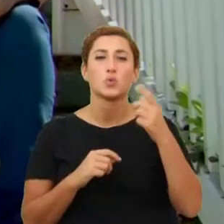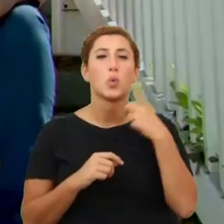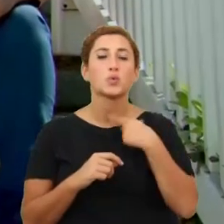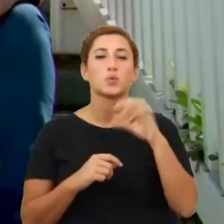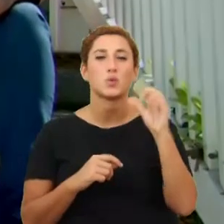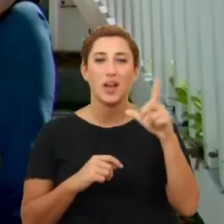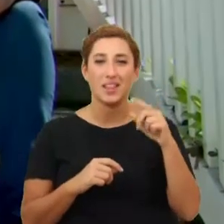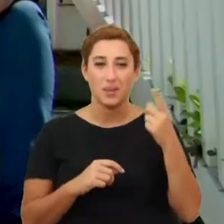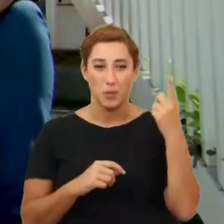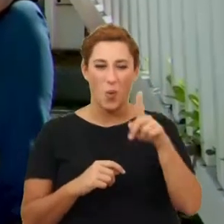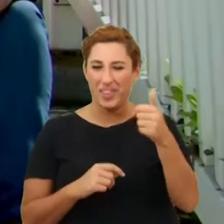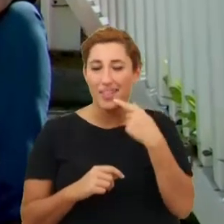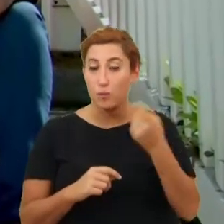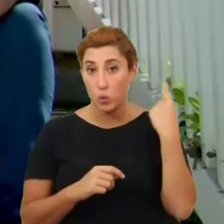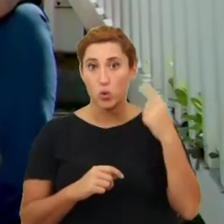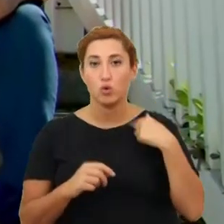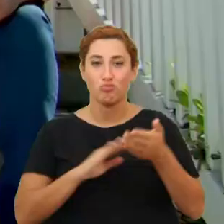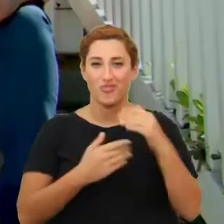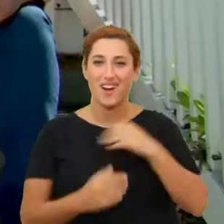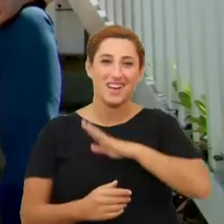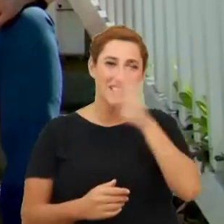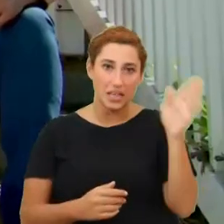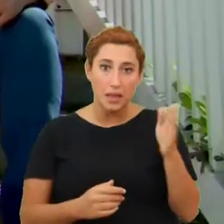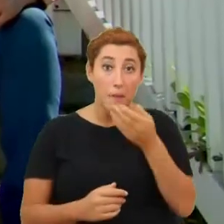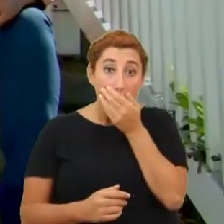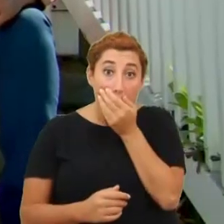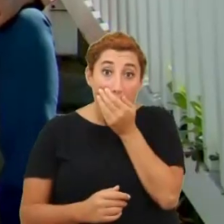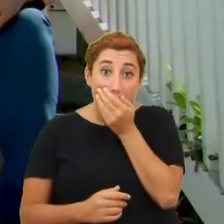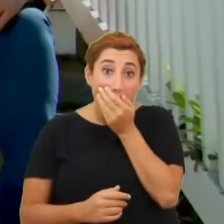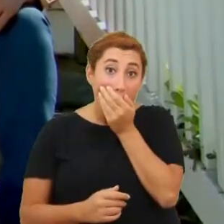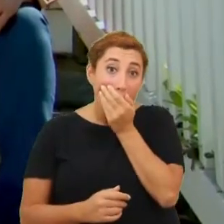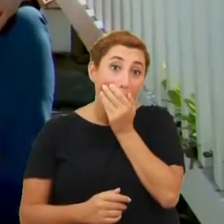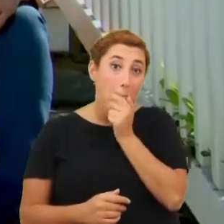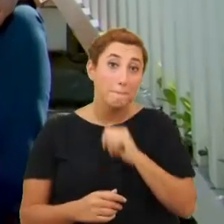O gün dediğim din. Mutfağa bir gittim ki aynen.